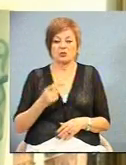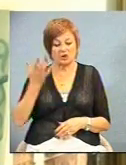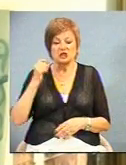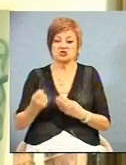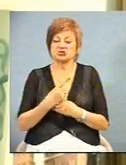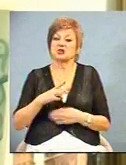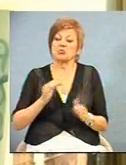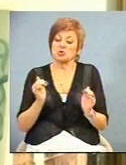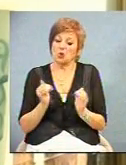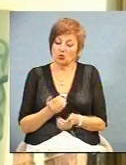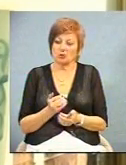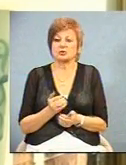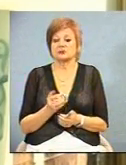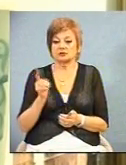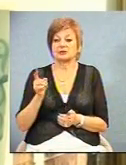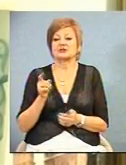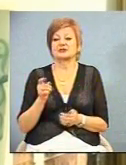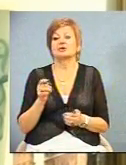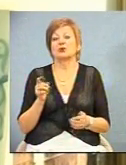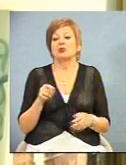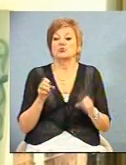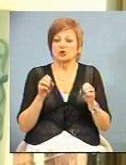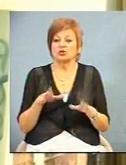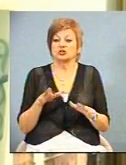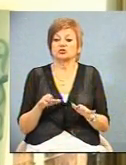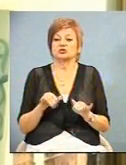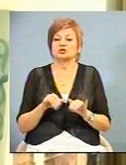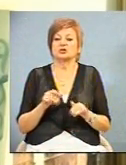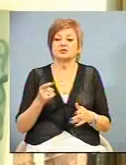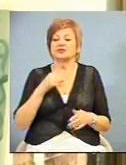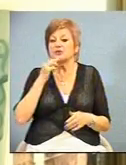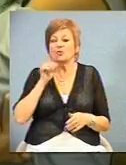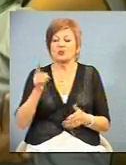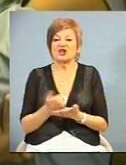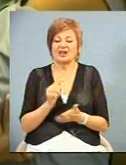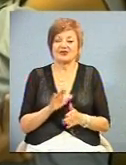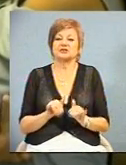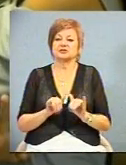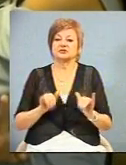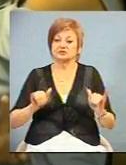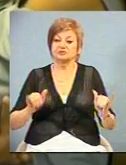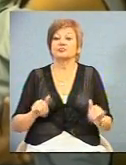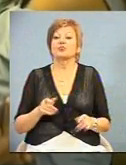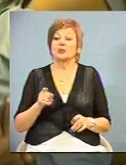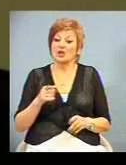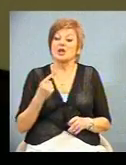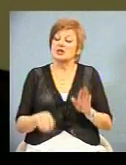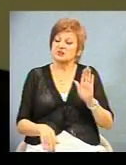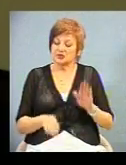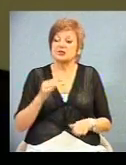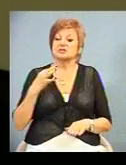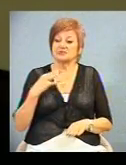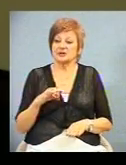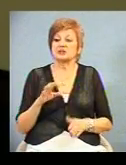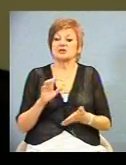короче, ну, а тайландцы решили их развести, из-за этого внимательности не хватило в некоторых местах. Батьки Миколи кажуть, з дитинства їх син